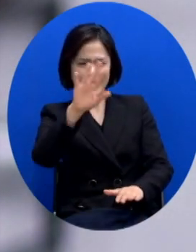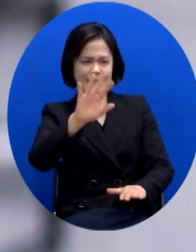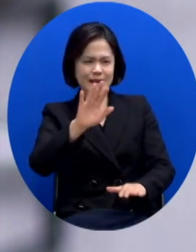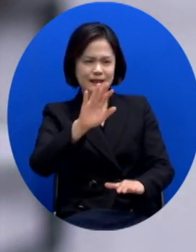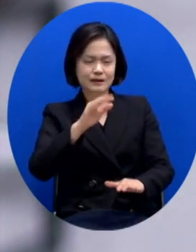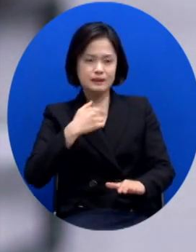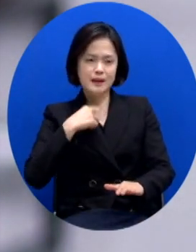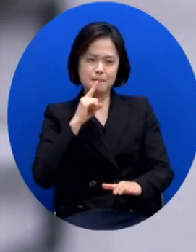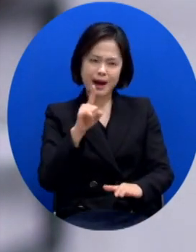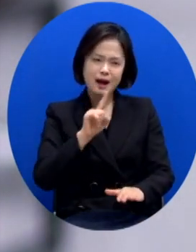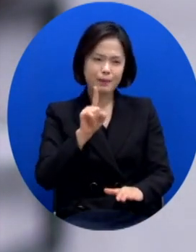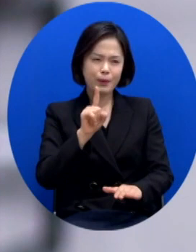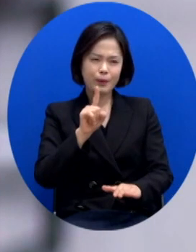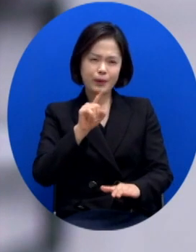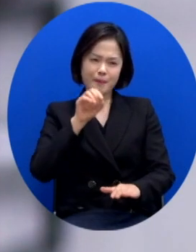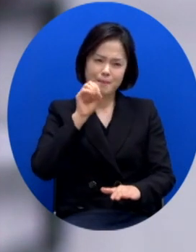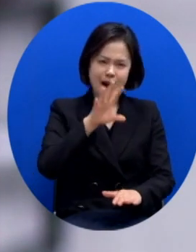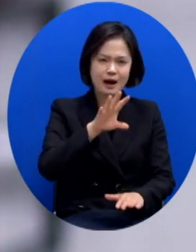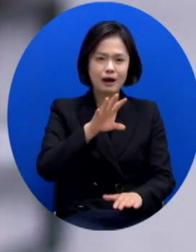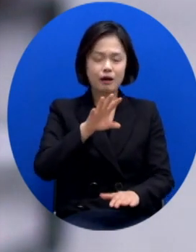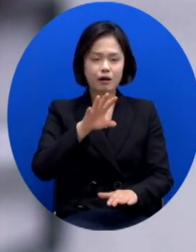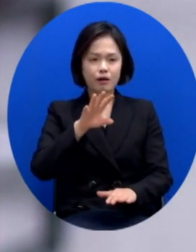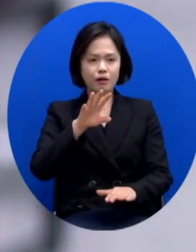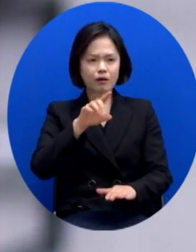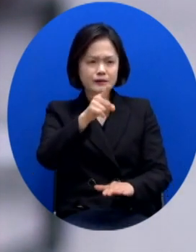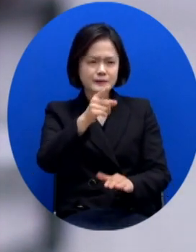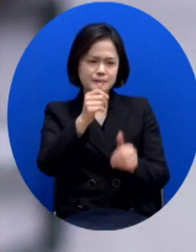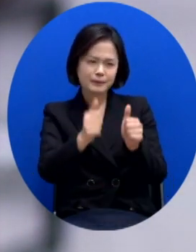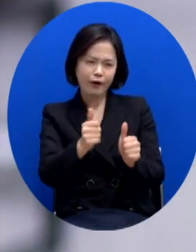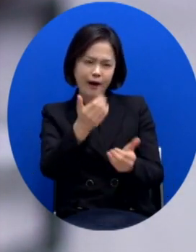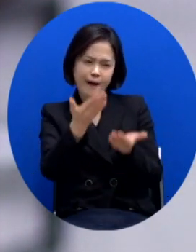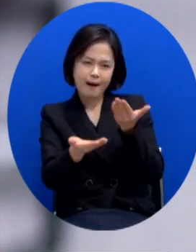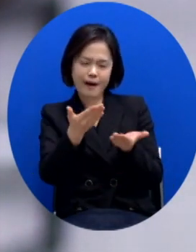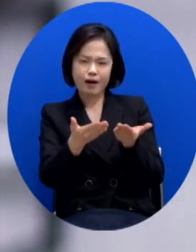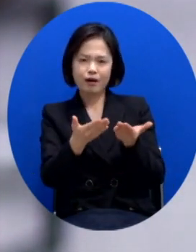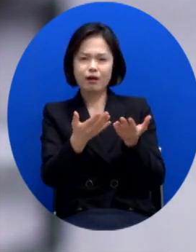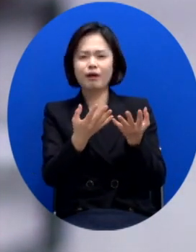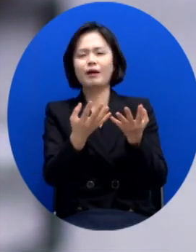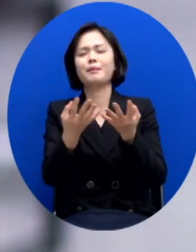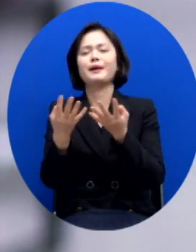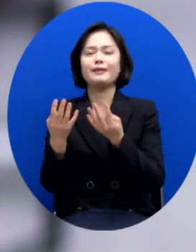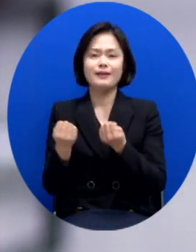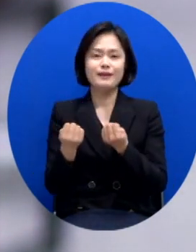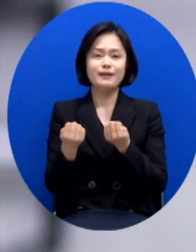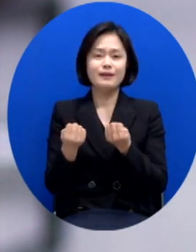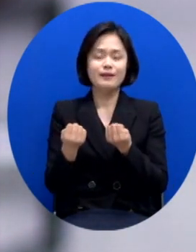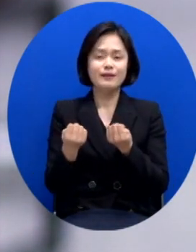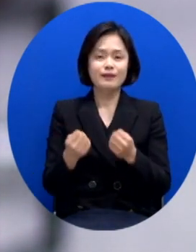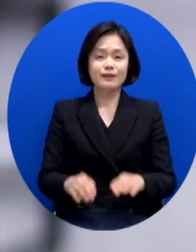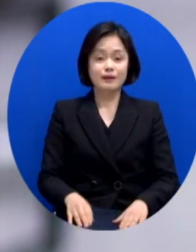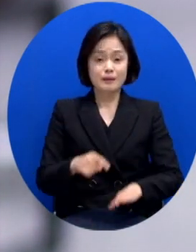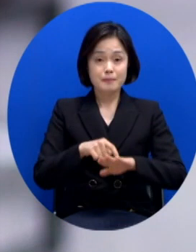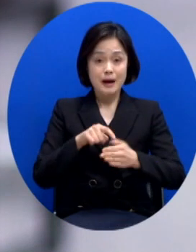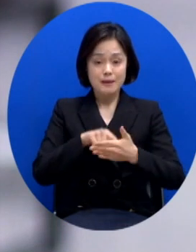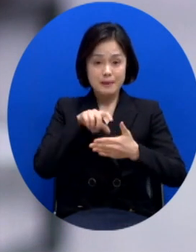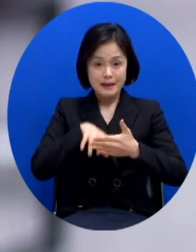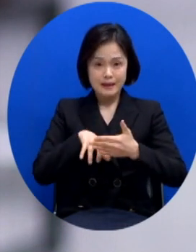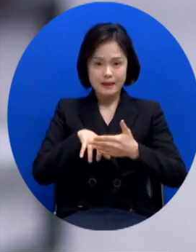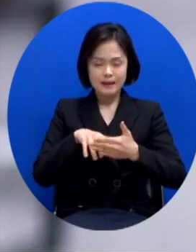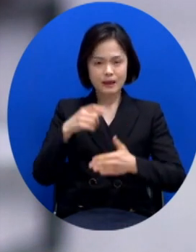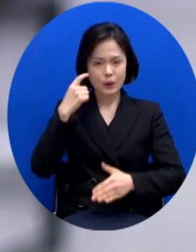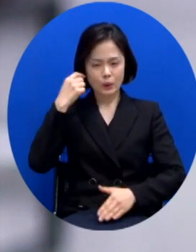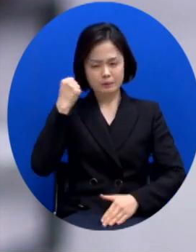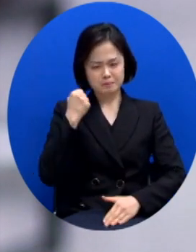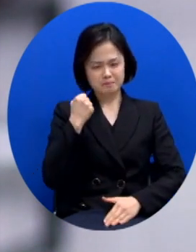평가하고 판단하는 경우가 많이 있습니다 마음속에 굳어진 잘못된 고정